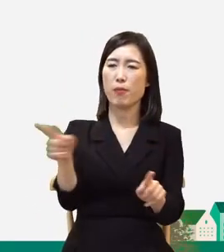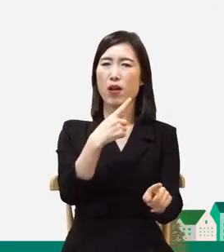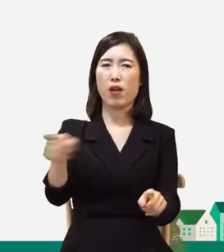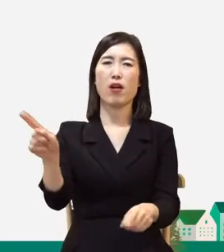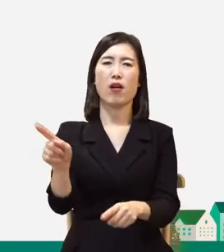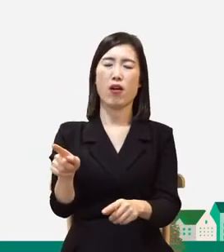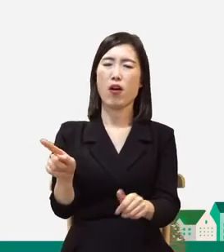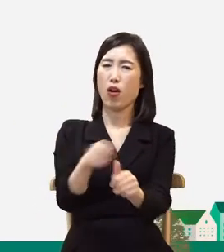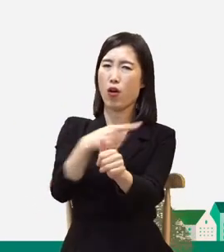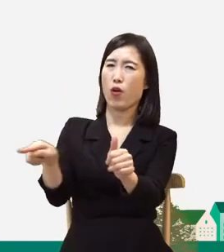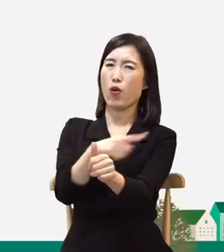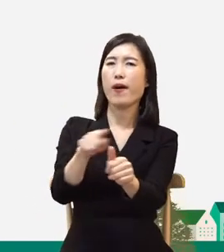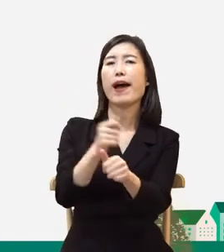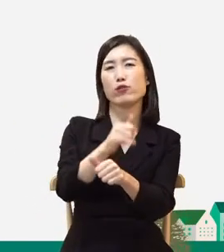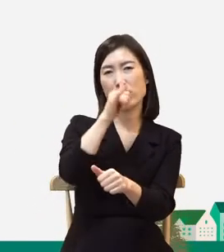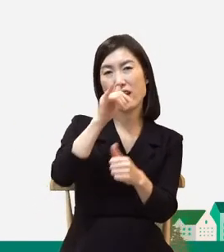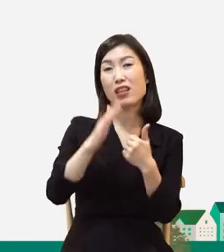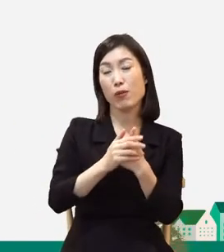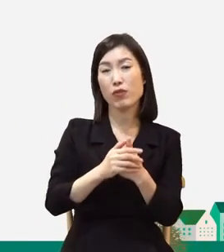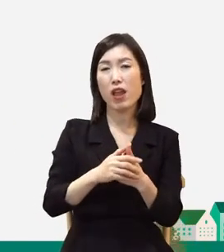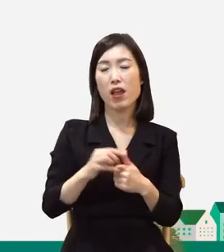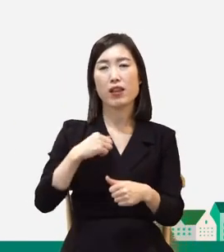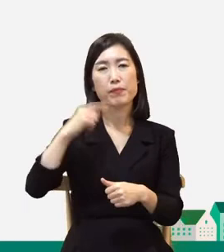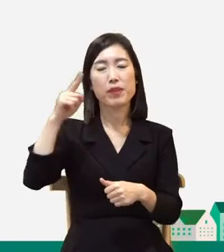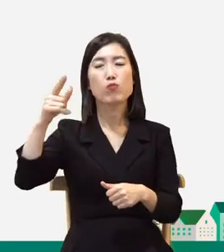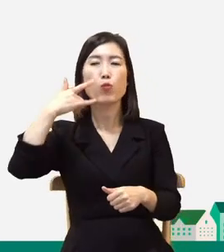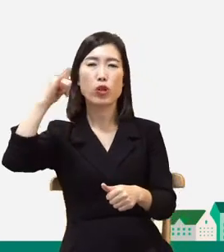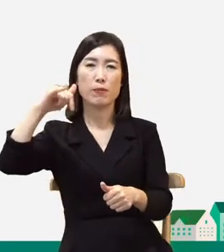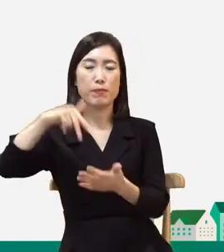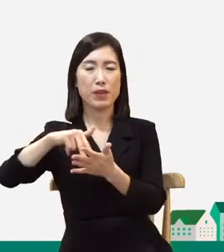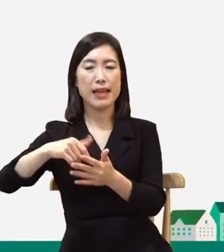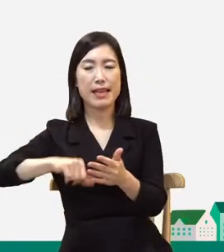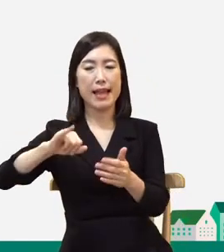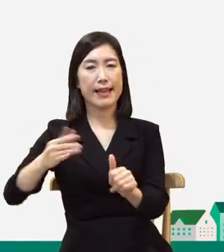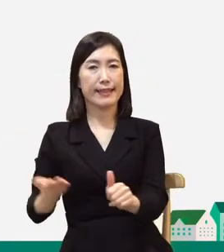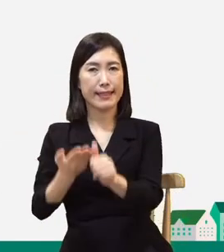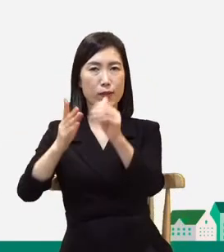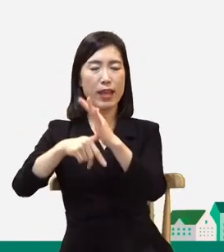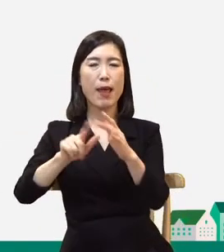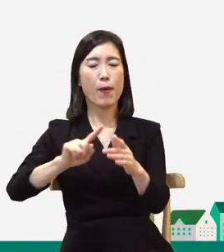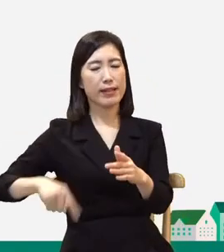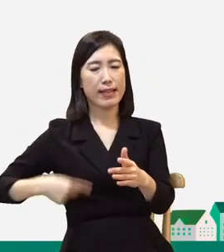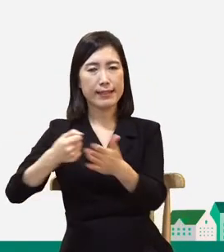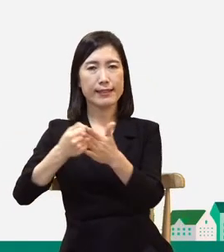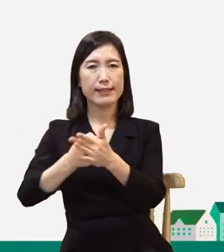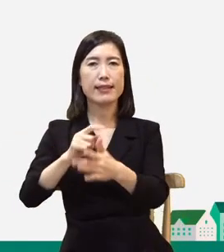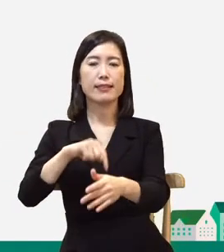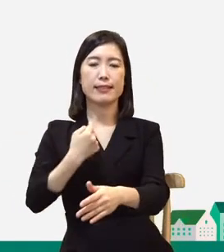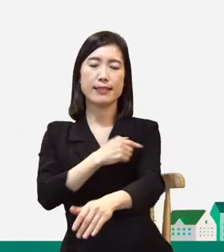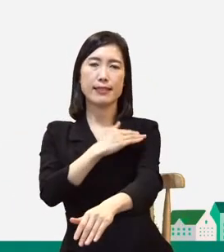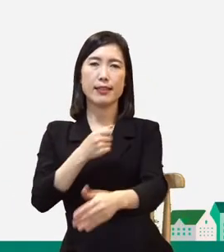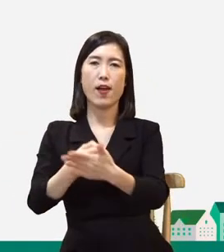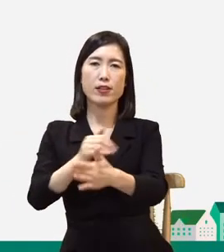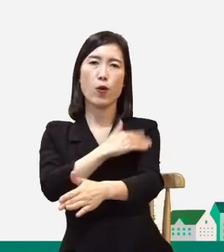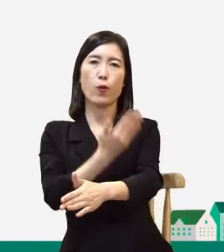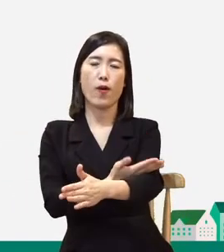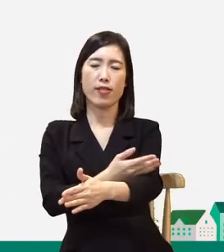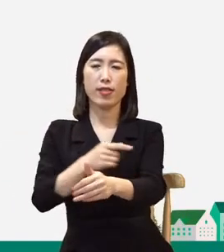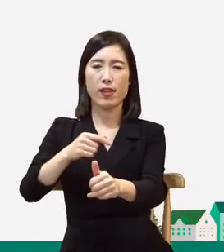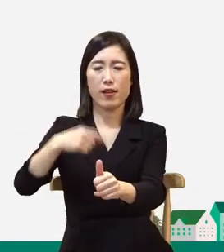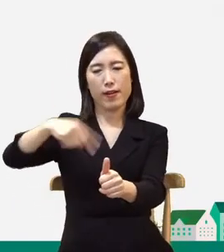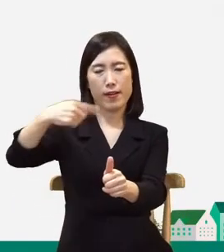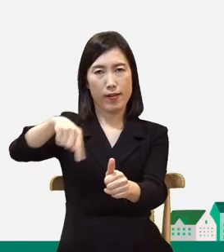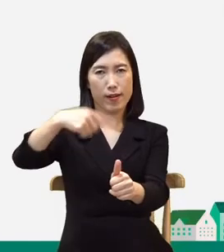자녀에게 선택과 결정의 기회를 되도록이면 많이 주셨으면 좋겠다. 그리고 자녀가 성인이 되면 독립을 할 것이다 라는 전제를